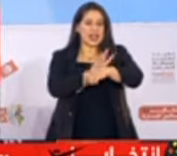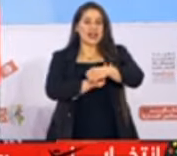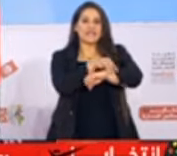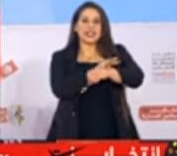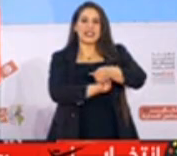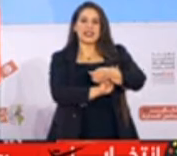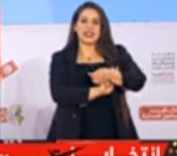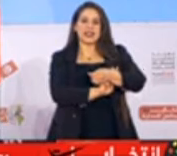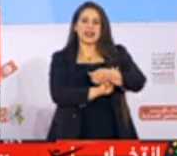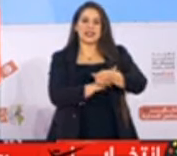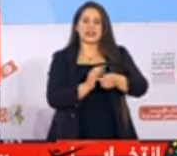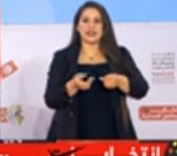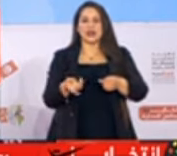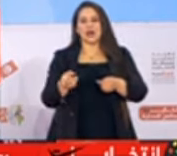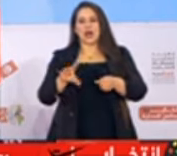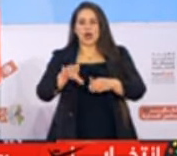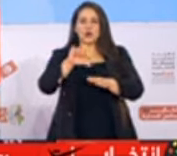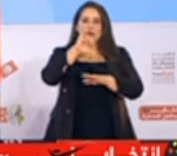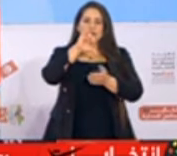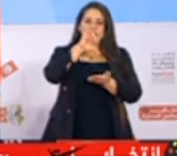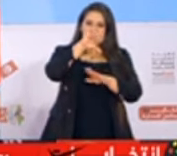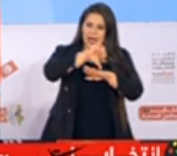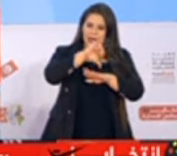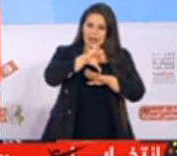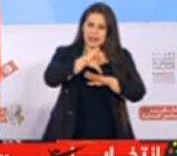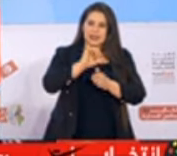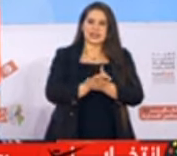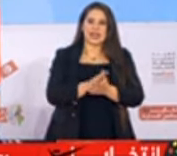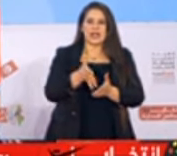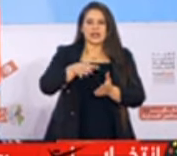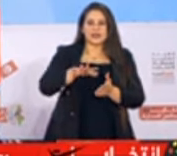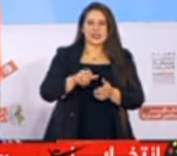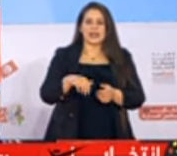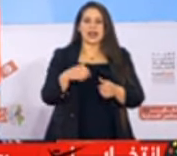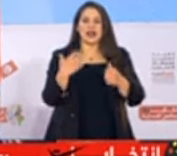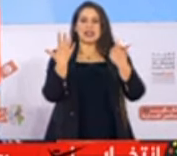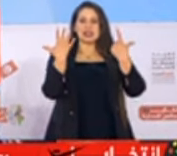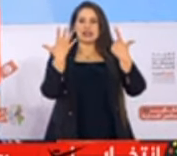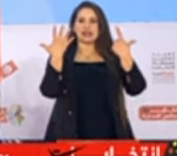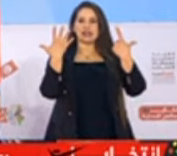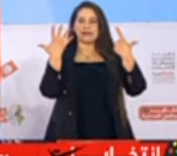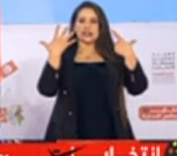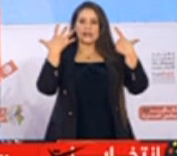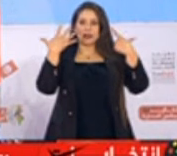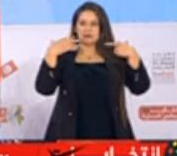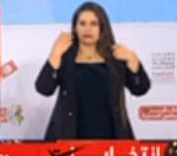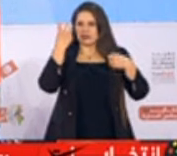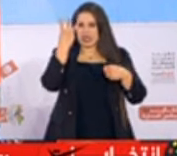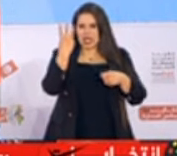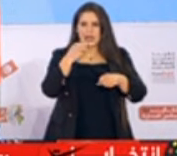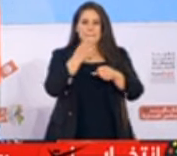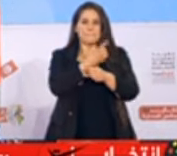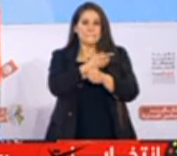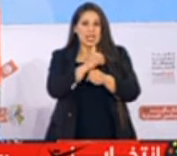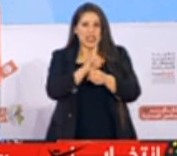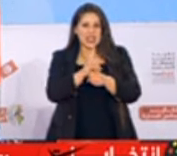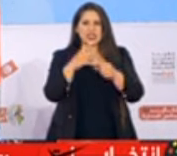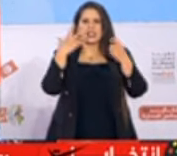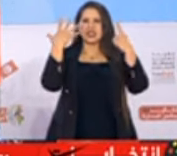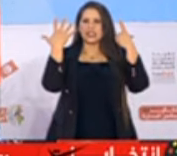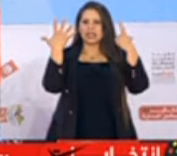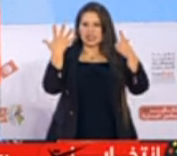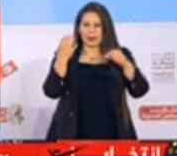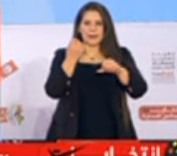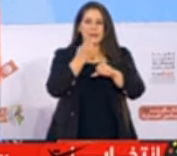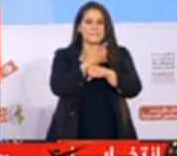1,700,000 في الرئاسيه وصلوا مشوا 3,700,000 في الاستفتاء مشوا 3 ملايين. هذه هي النسب، يعني